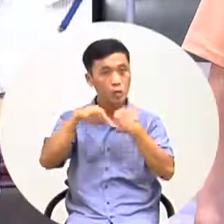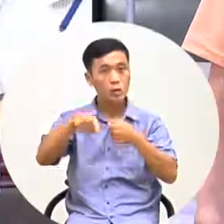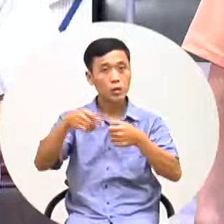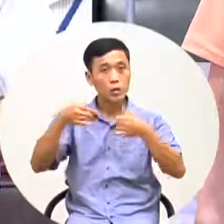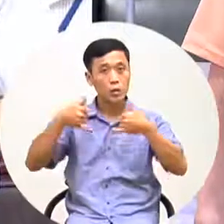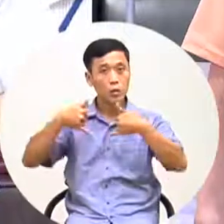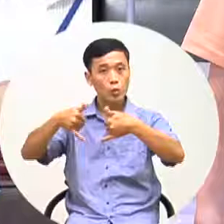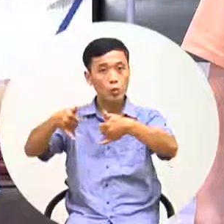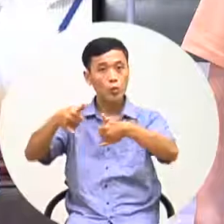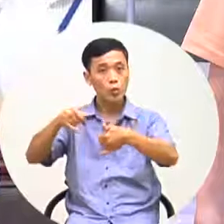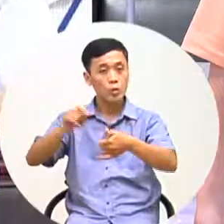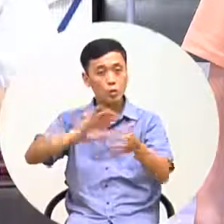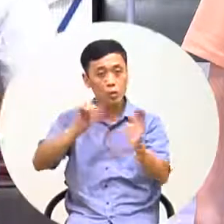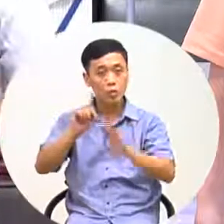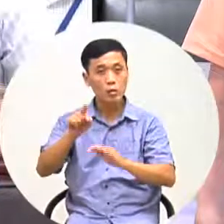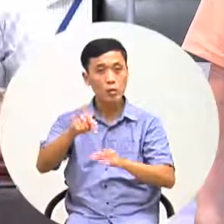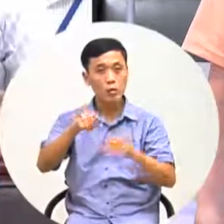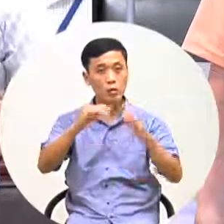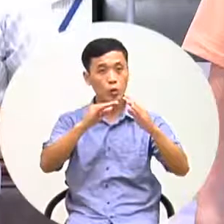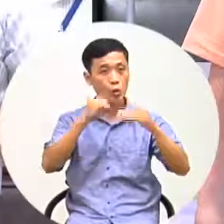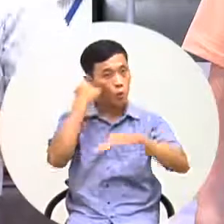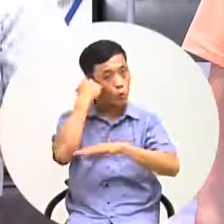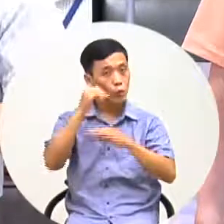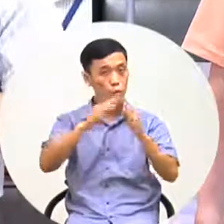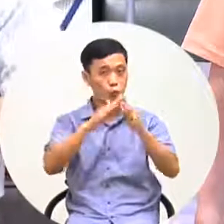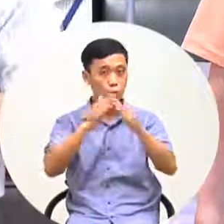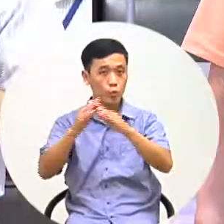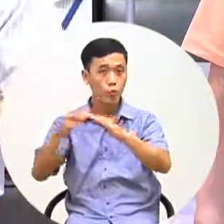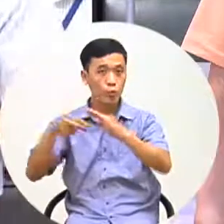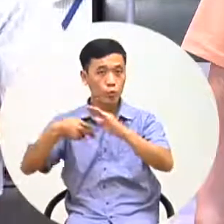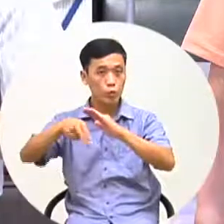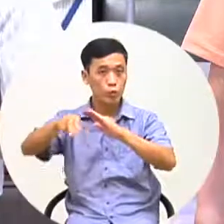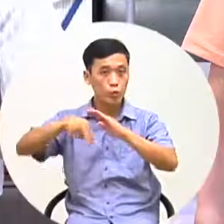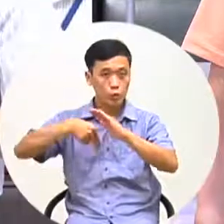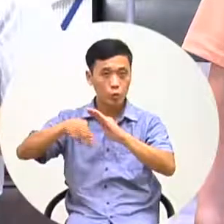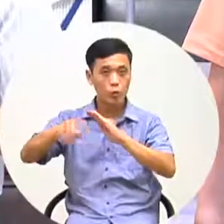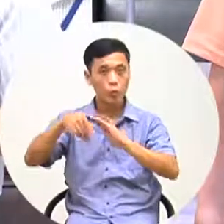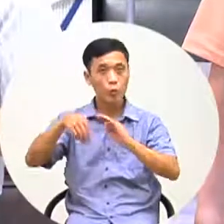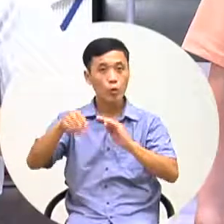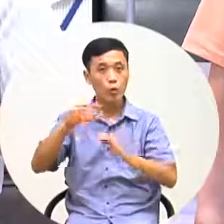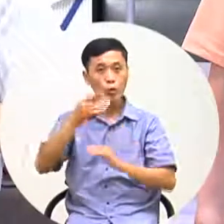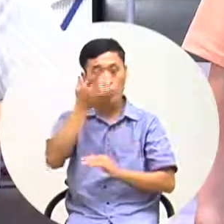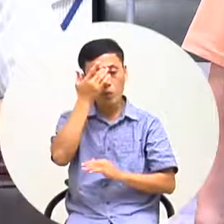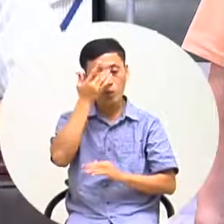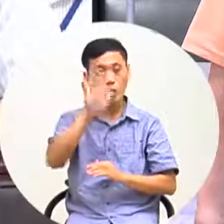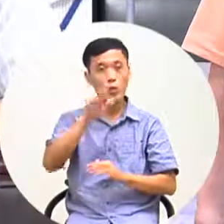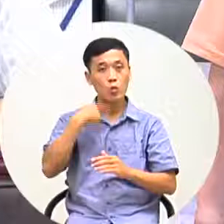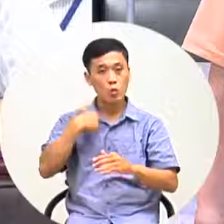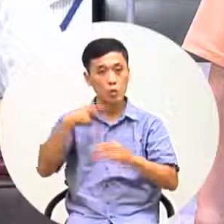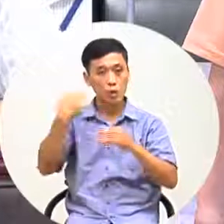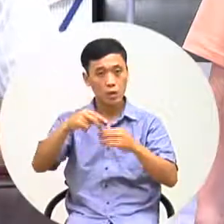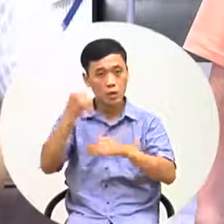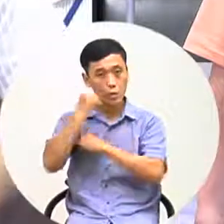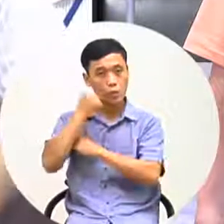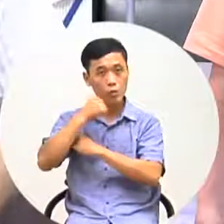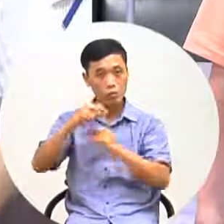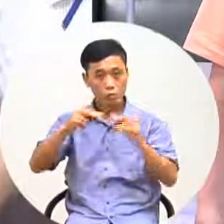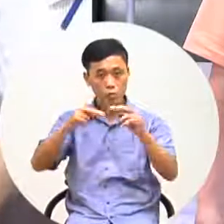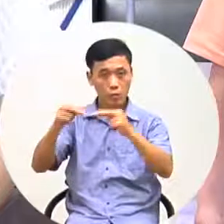遐徛20栋嘛，行啊拢习惯安尼通行方式啊。这部分我愿意过来努力吼，甲议员报告吼。那第二部